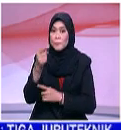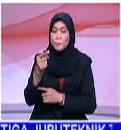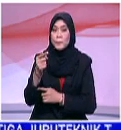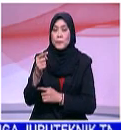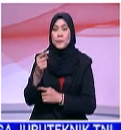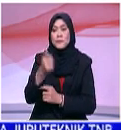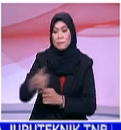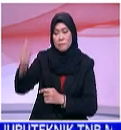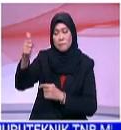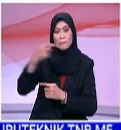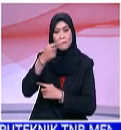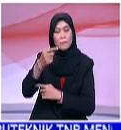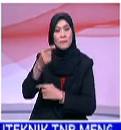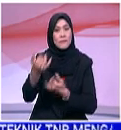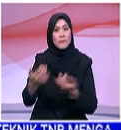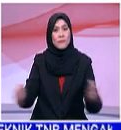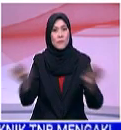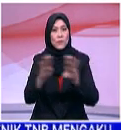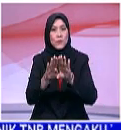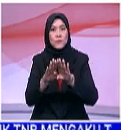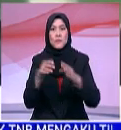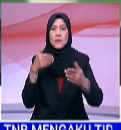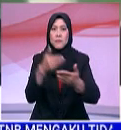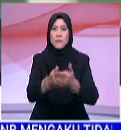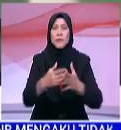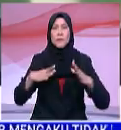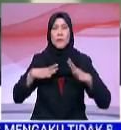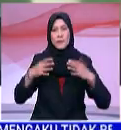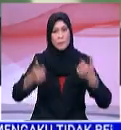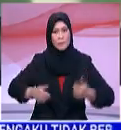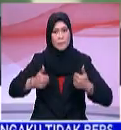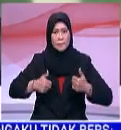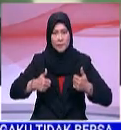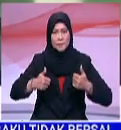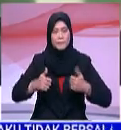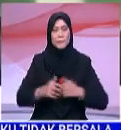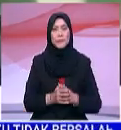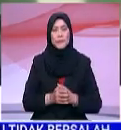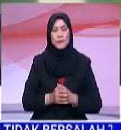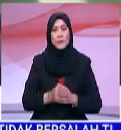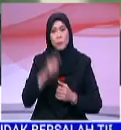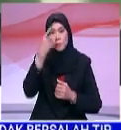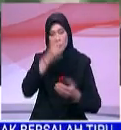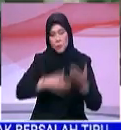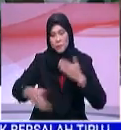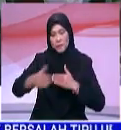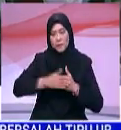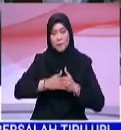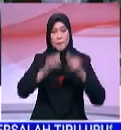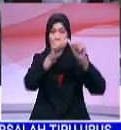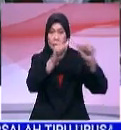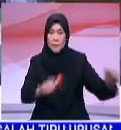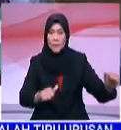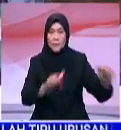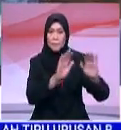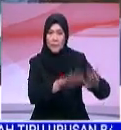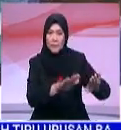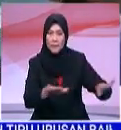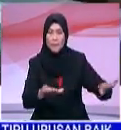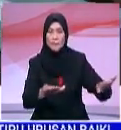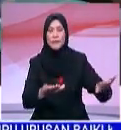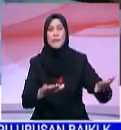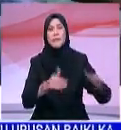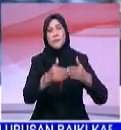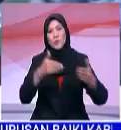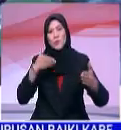Hilmi penutupan sekolah ini akan berterusan sehingga cuti hari raya idulfitri pergerakan pulang bagi murid asrama sebagai cuci hari raya